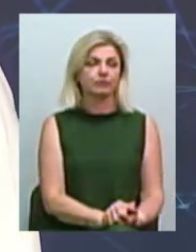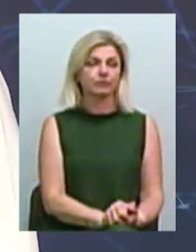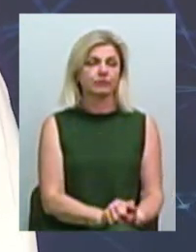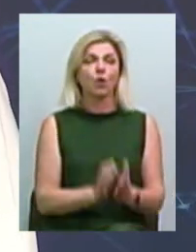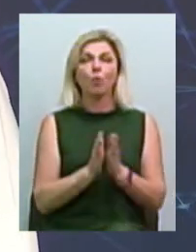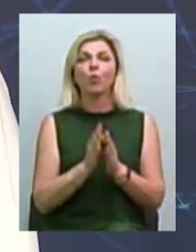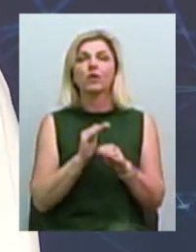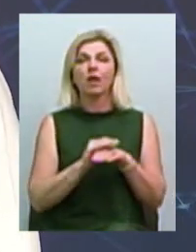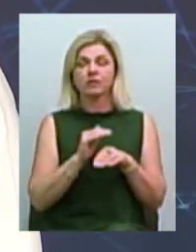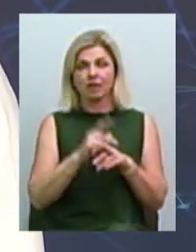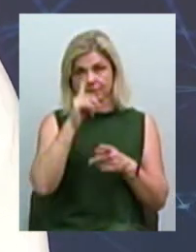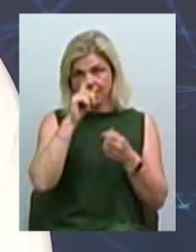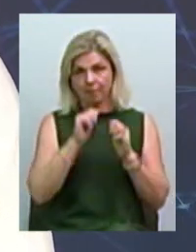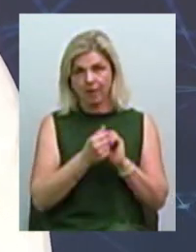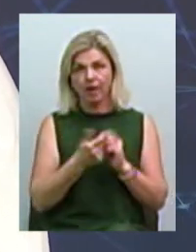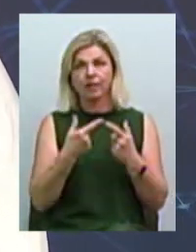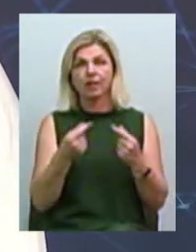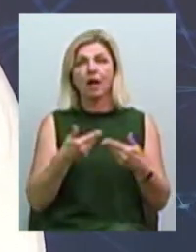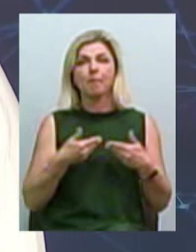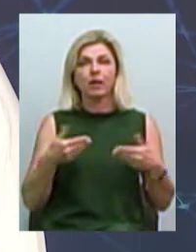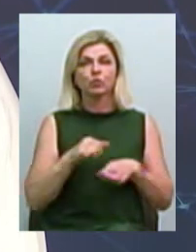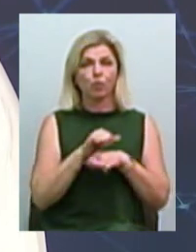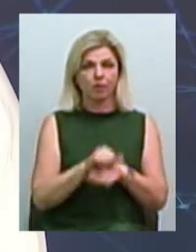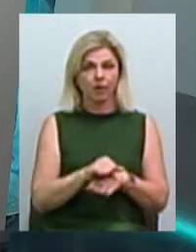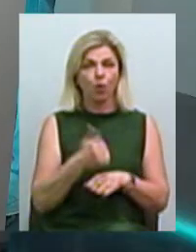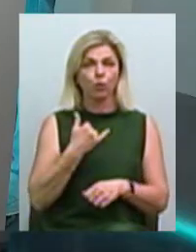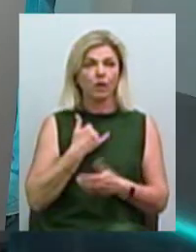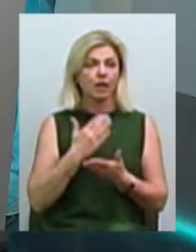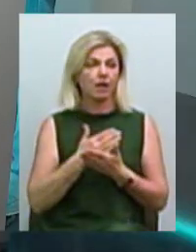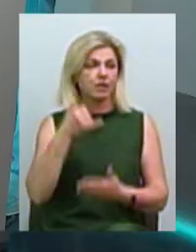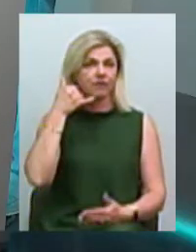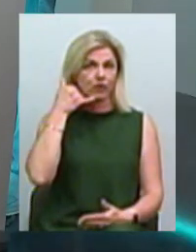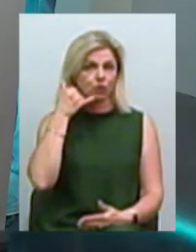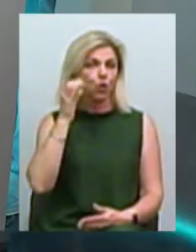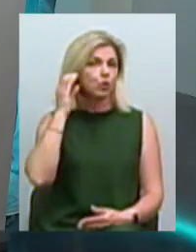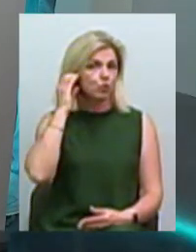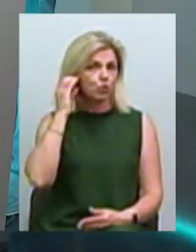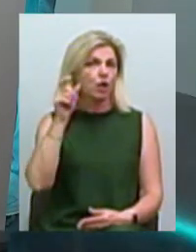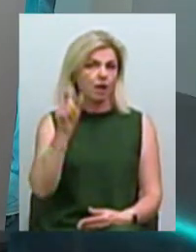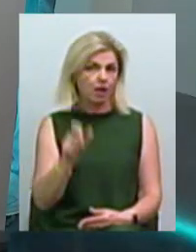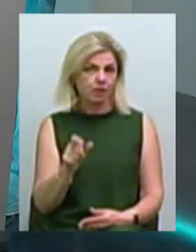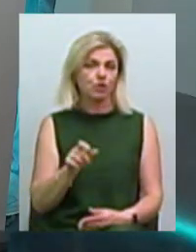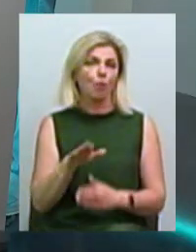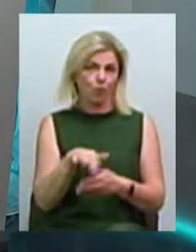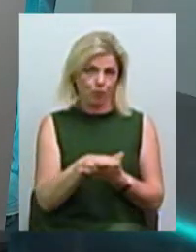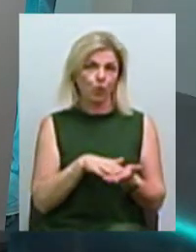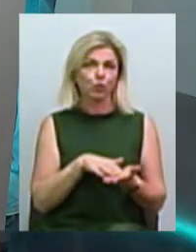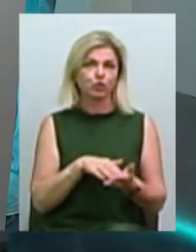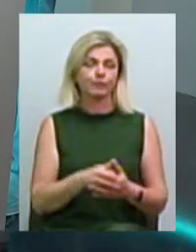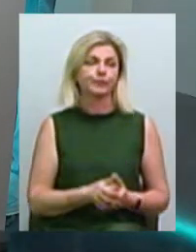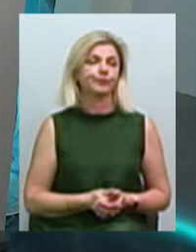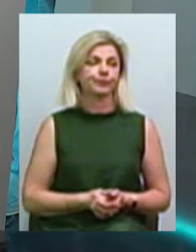запам'ятайте, на якому місці саме ми зупинилися. Я перепрошую, у нас є дзвінок, послухаємо глядача і потім продовжимо. Будь ласка.